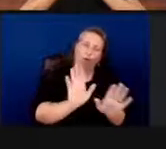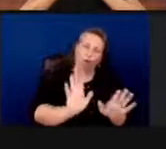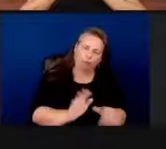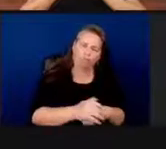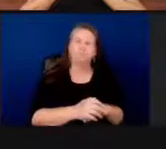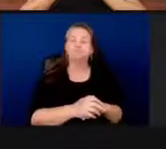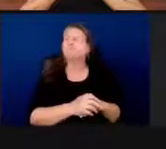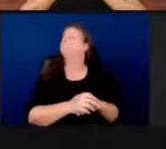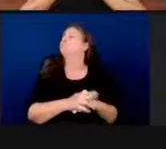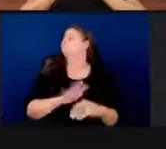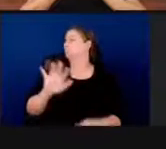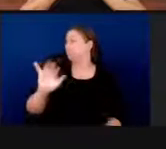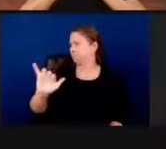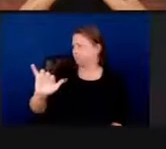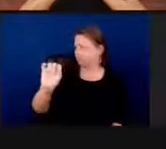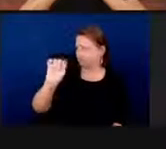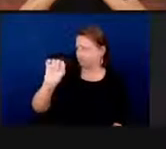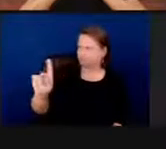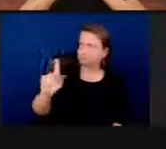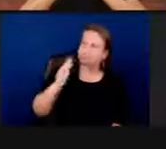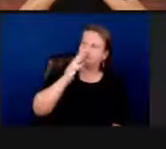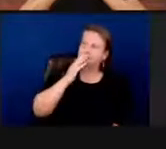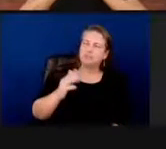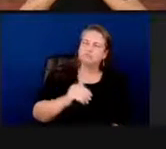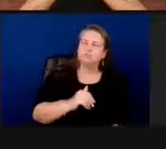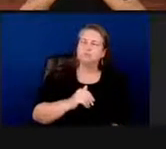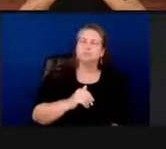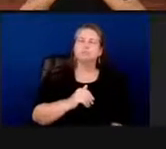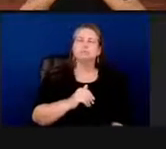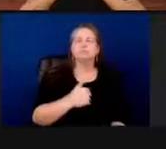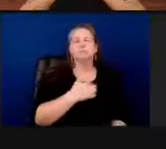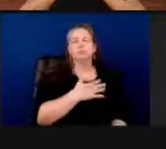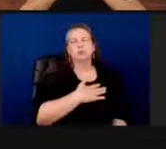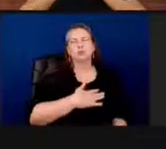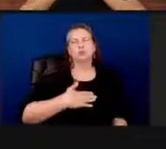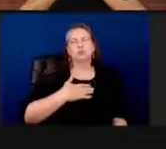شكرا، أقدر لك إجابتك.